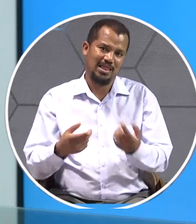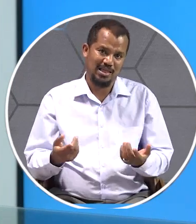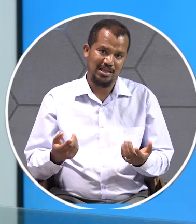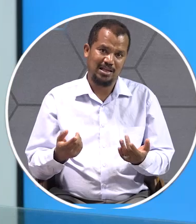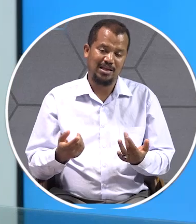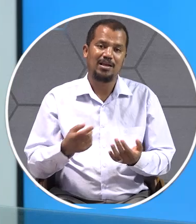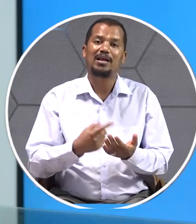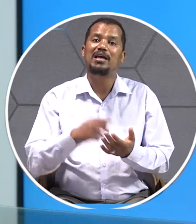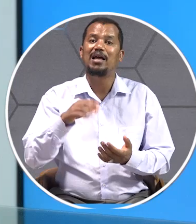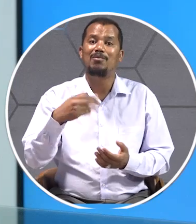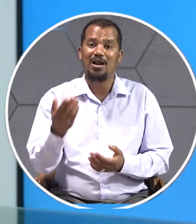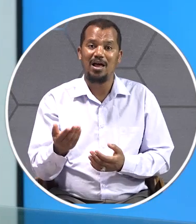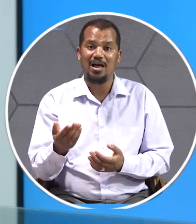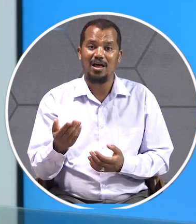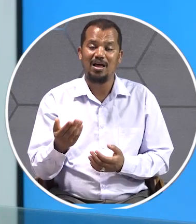ከዛ